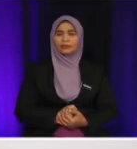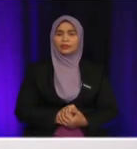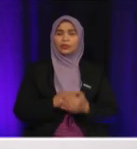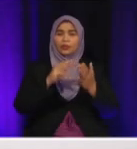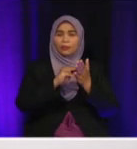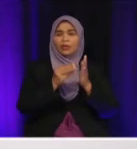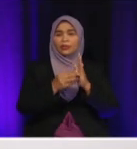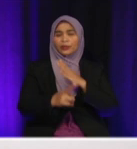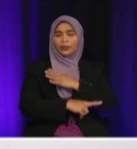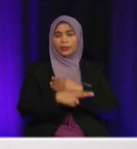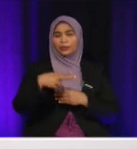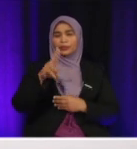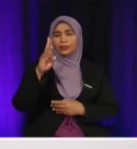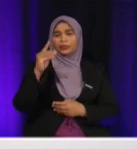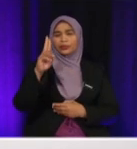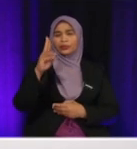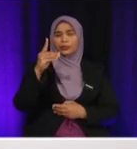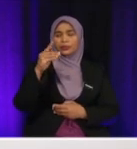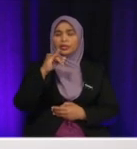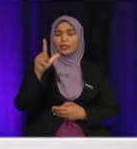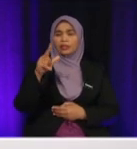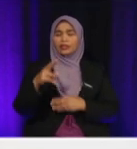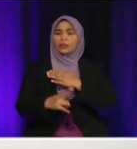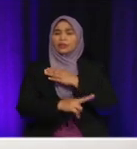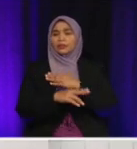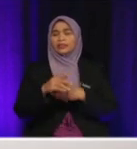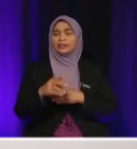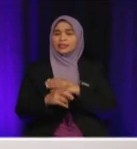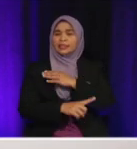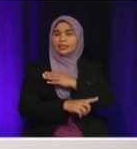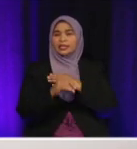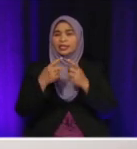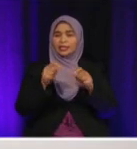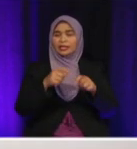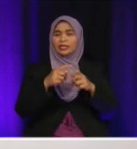Maksud hukum hudud ialah hukuman kesesaan yang telah ditetapkan